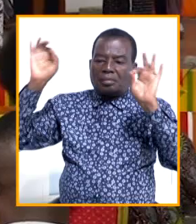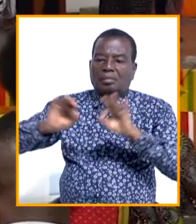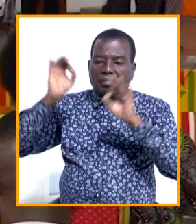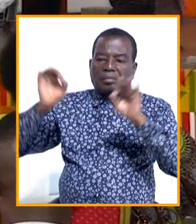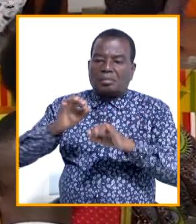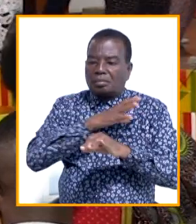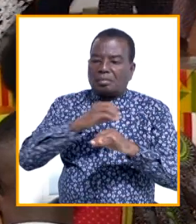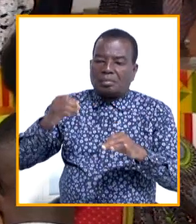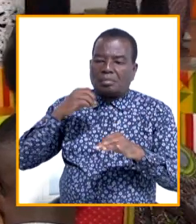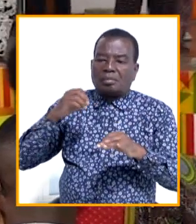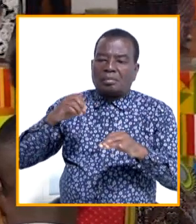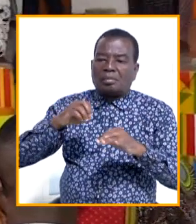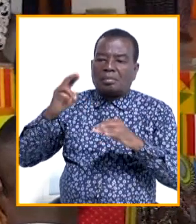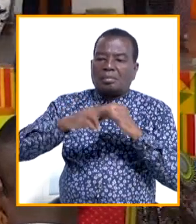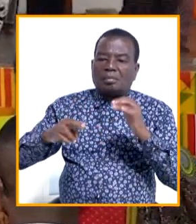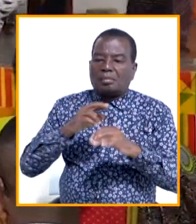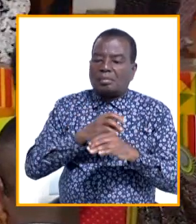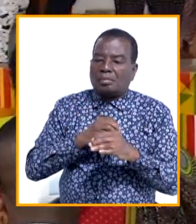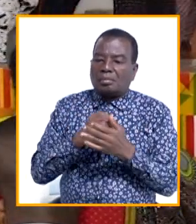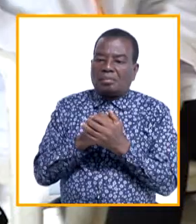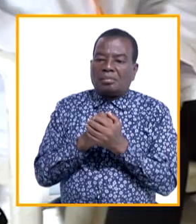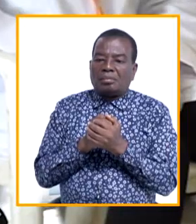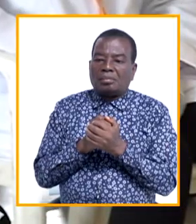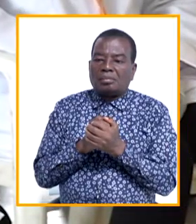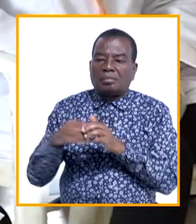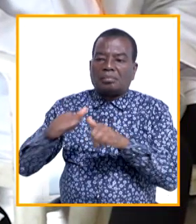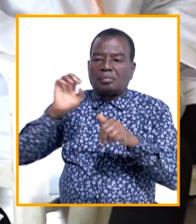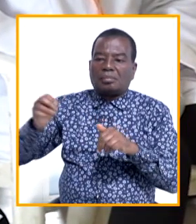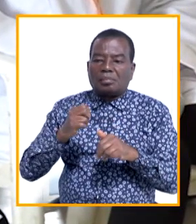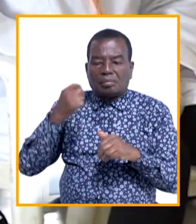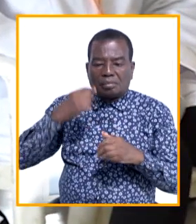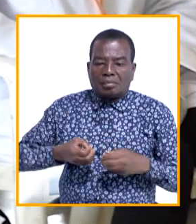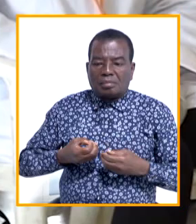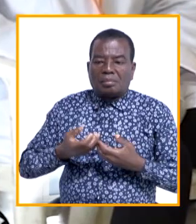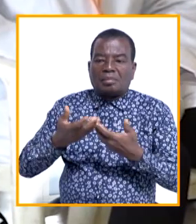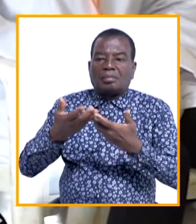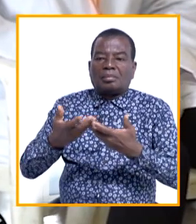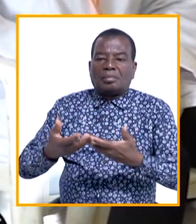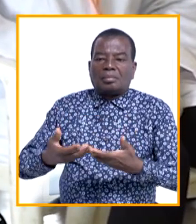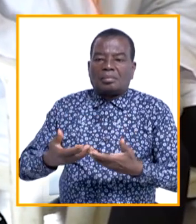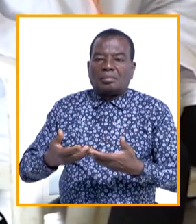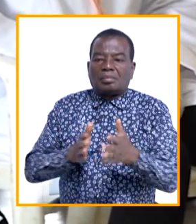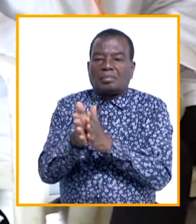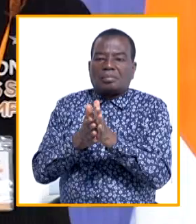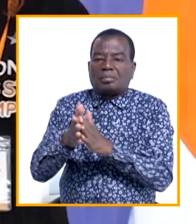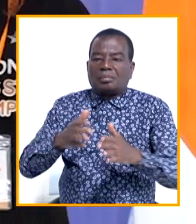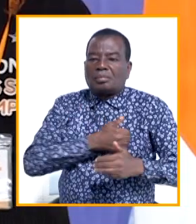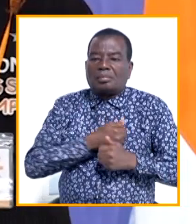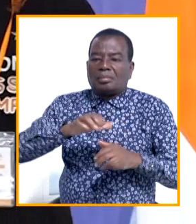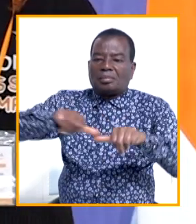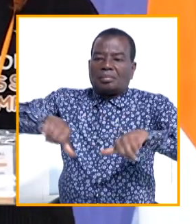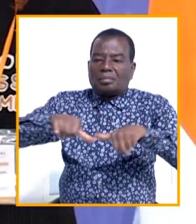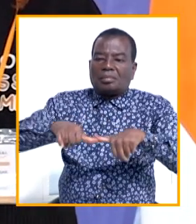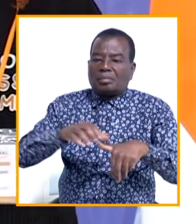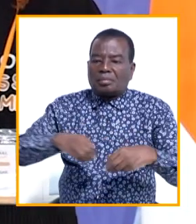du camp appelé regéional girl team camp une activité qui vise à susciter l'intérêt et l'amour des sciences à renforcer les